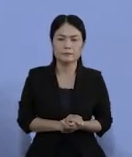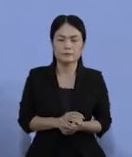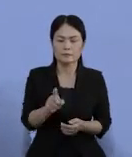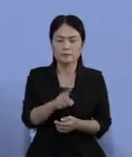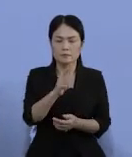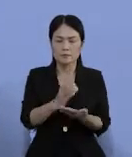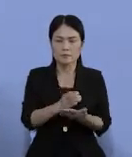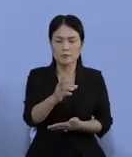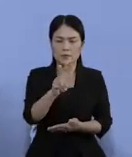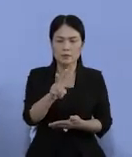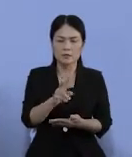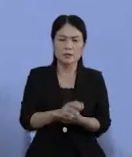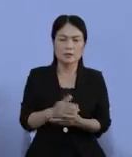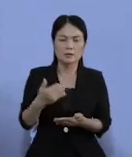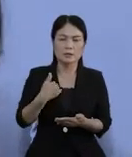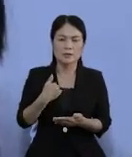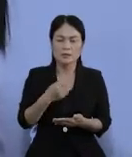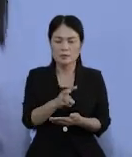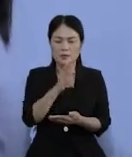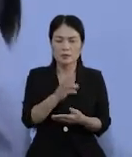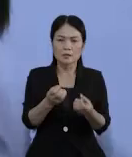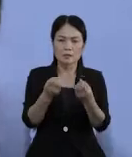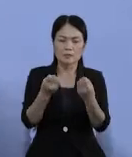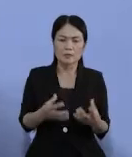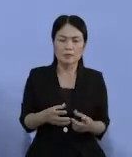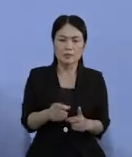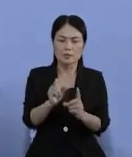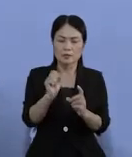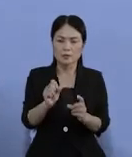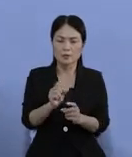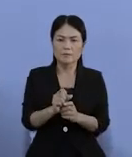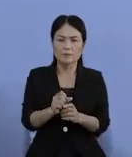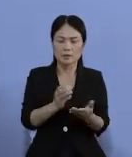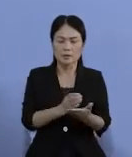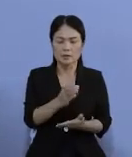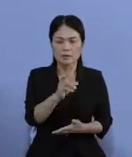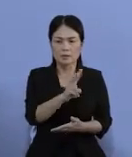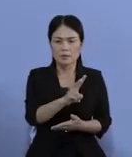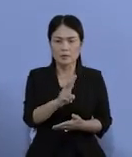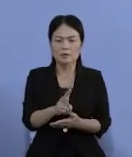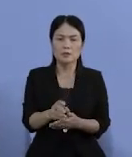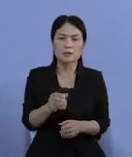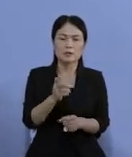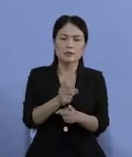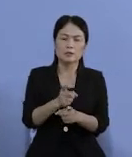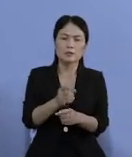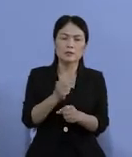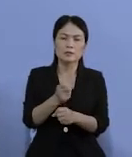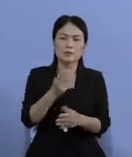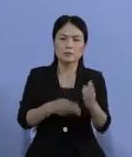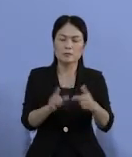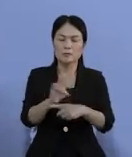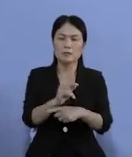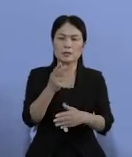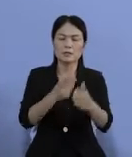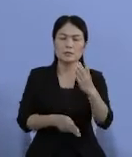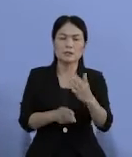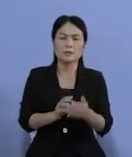Ta cầm bông tàng bí miên tức bồn mán, lịt. Chẳng cầm bông tàng bí dân thật phư ấy, bồn mán bị thi ở